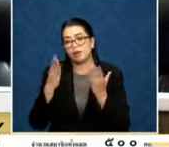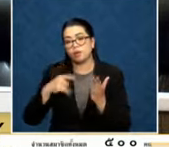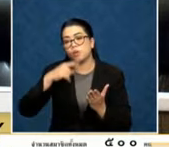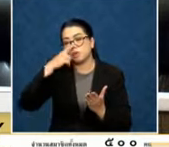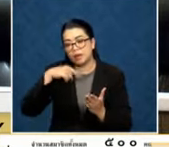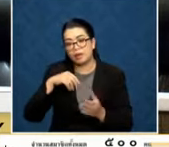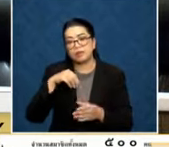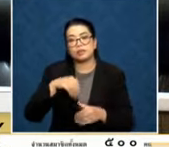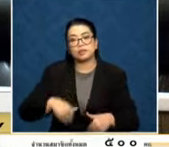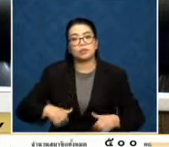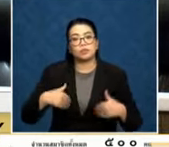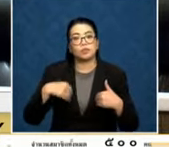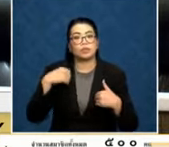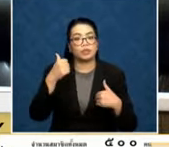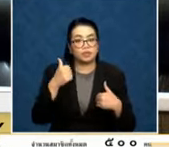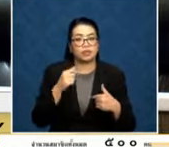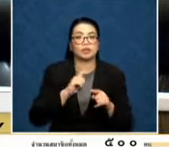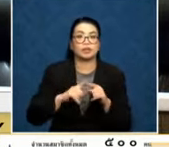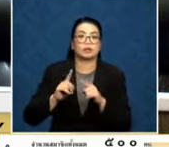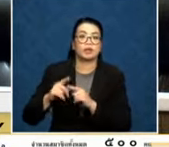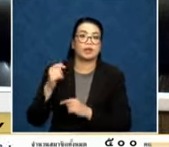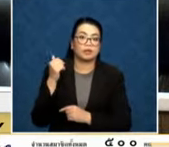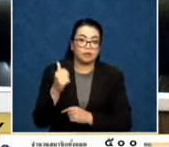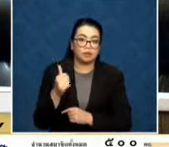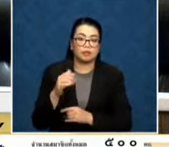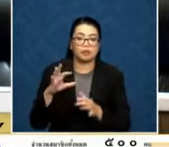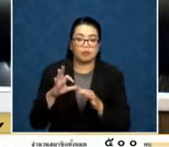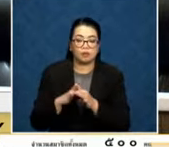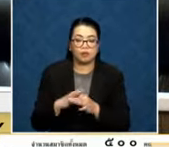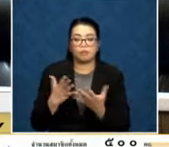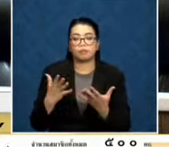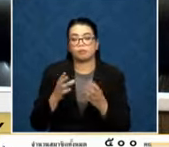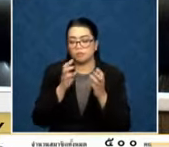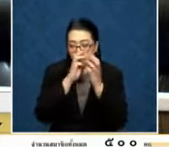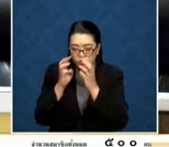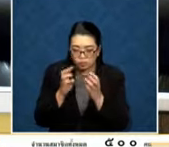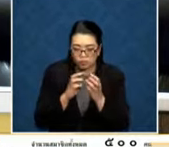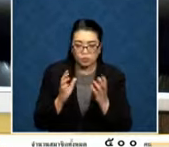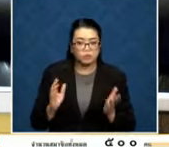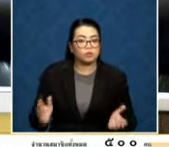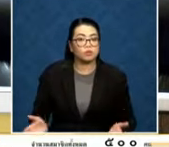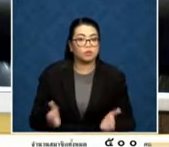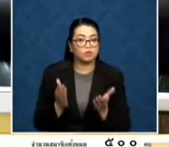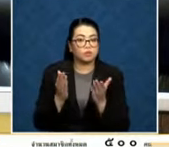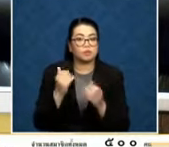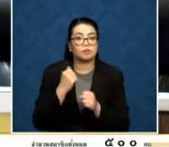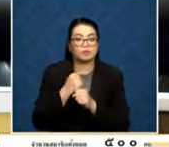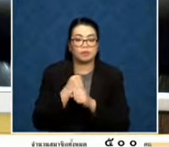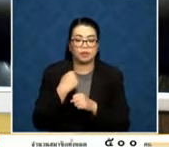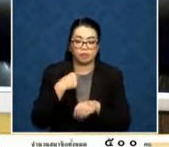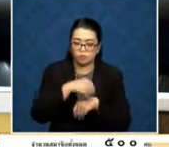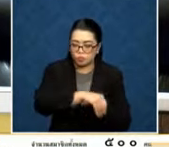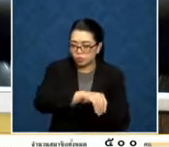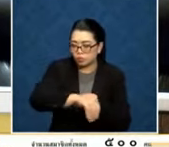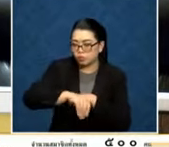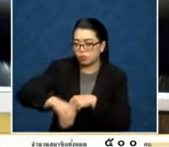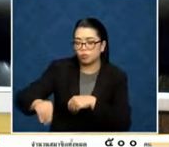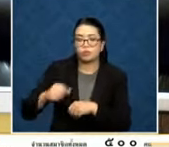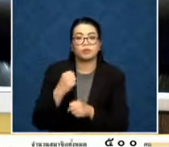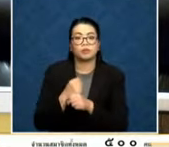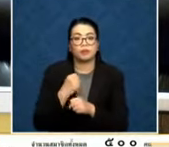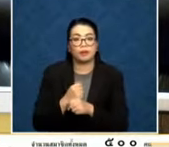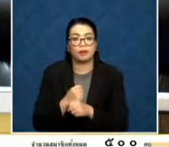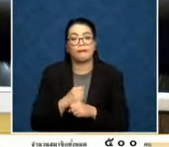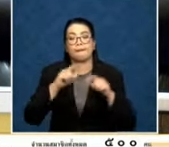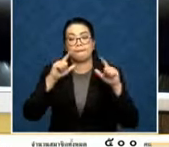กินดีปลอดจากมลภาวะมลพิษนะฮะเรื่องก๊าซคาร์บอนอะไรต่างๆเราก็พยายามส่งเสริมให้มีการปลูกพืชหรือทำอะไรก็แล้วแต่ที่จะ